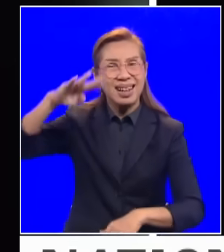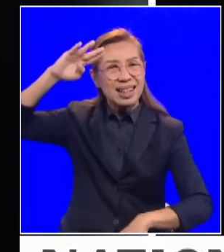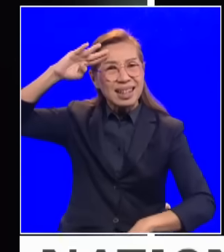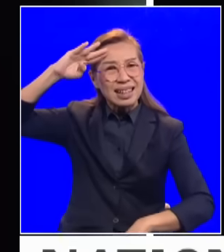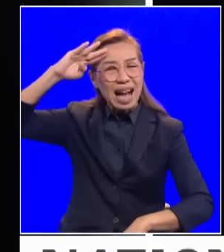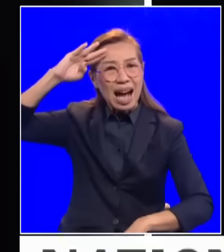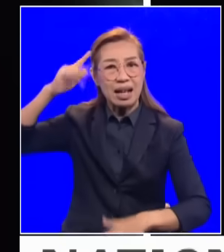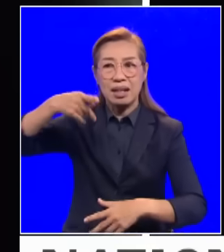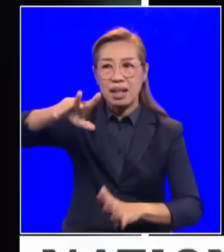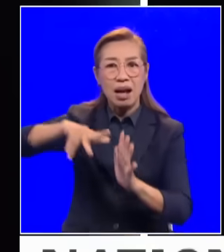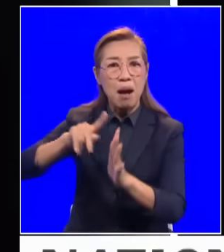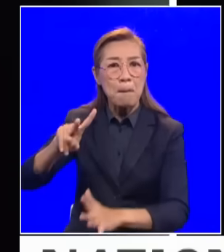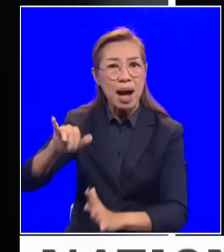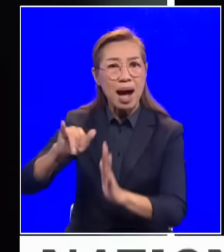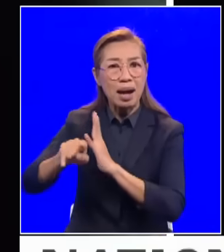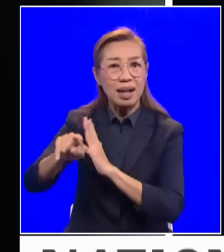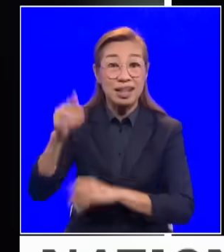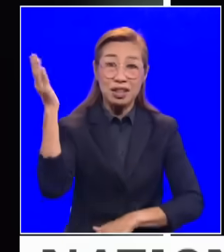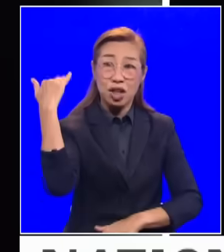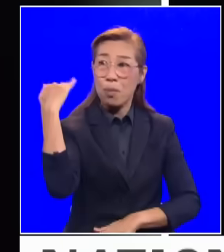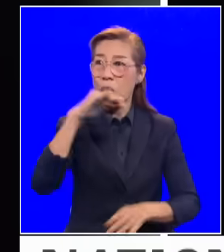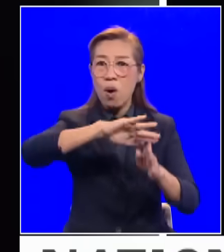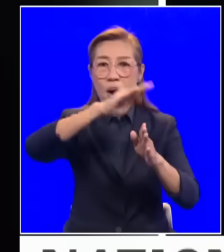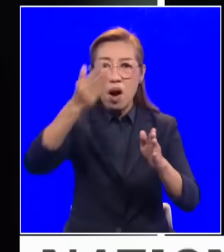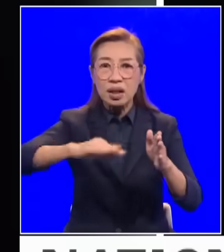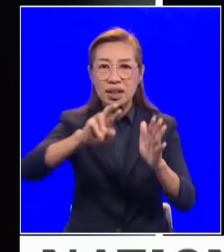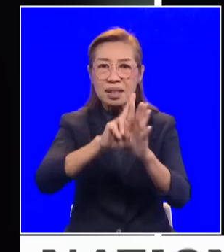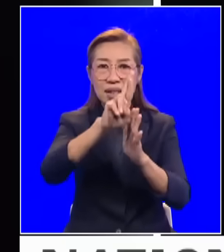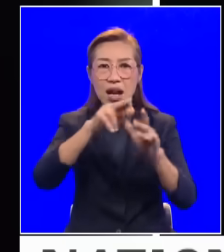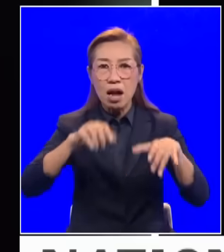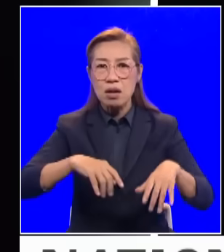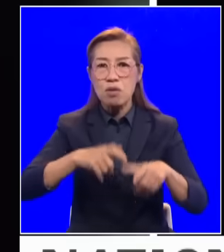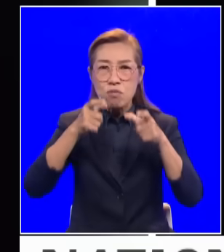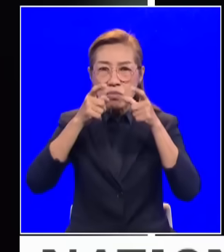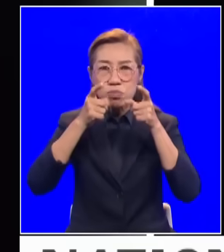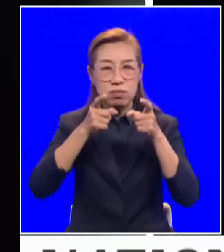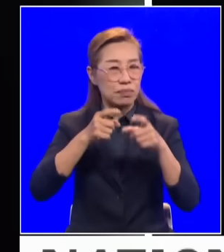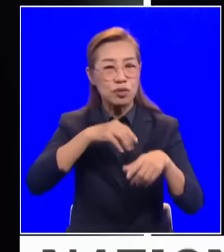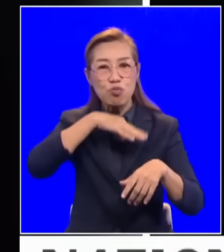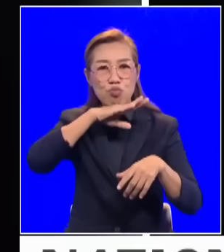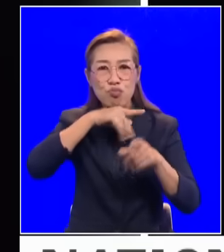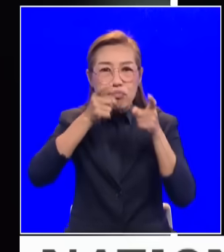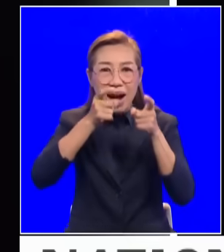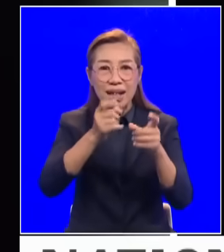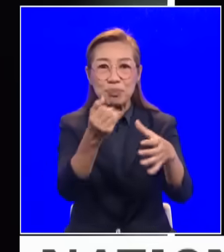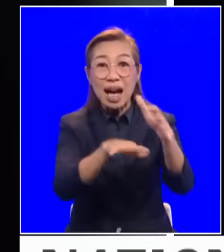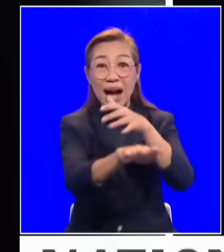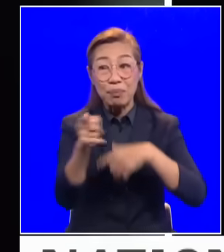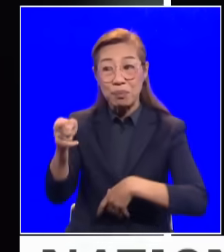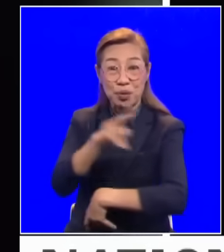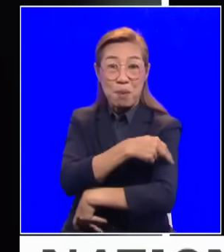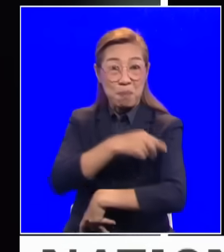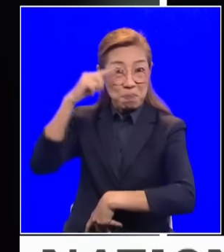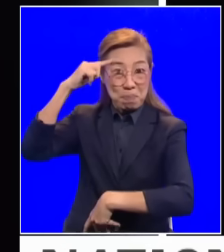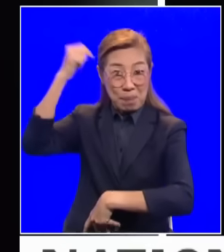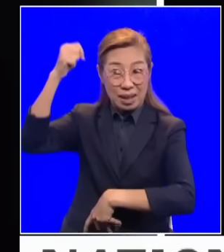คโลหันชุนซึ่งเป็นหมอที่เคยช่วยทีมหมูป่าที่เชียงรายเพราะว่าท่านก็มีประสบการณ์ในการที่จะช่วยคนที่อยู่ใน